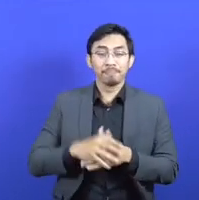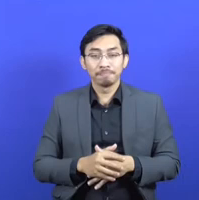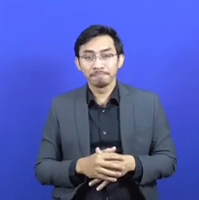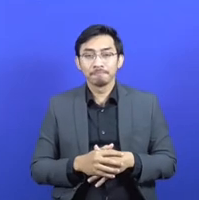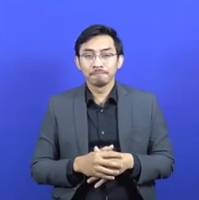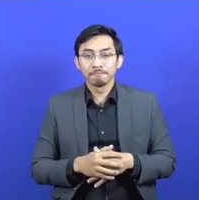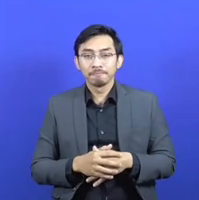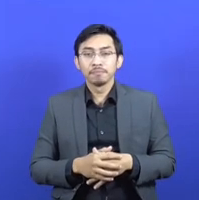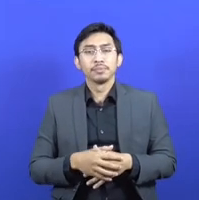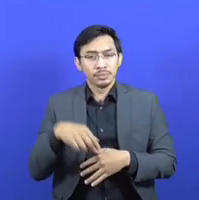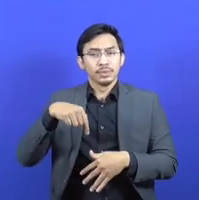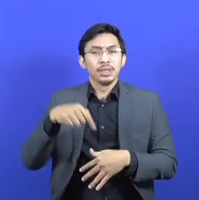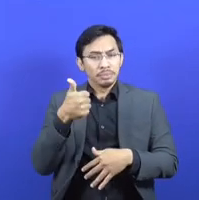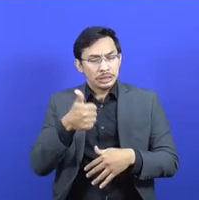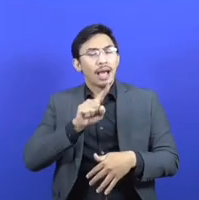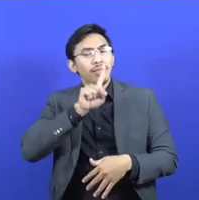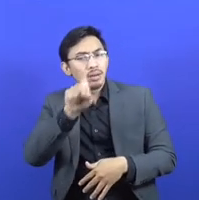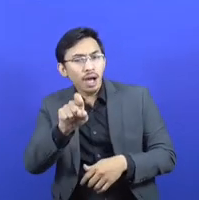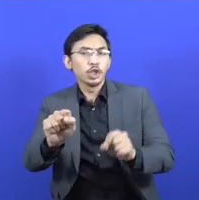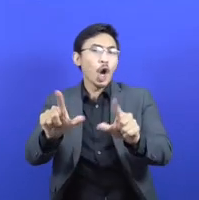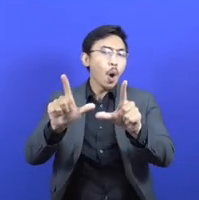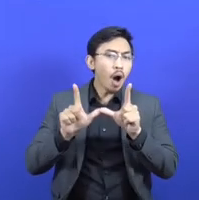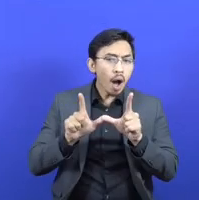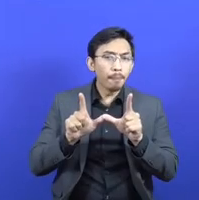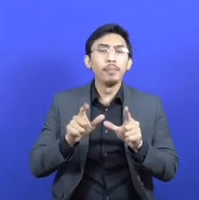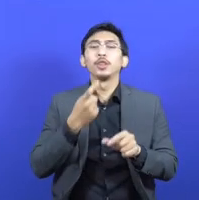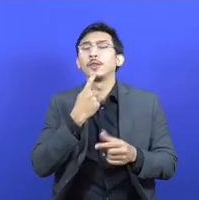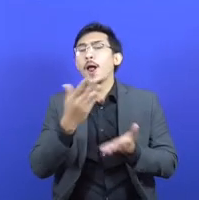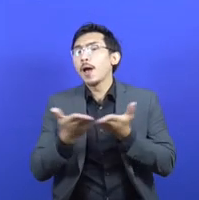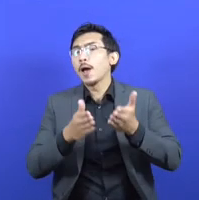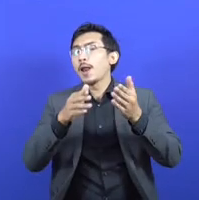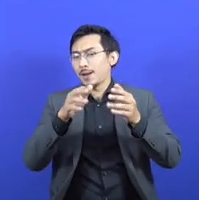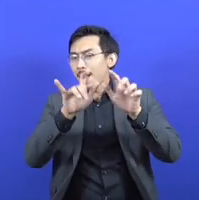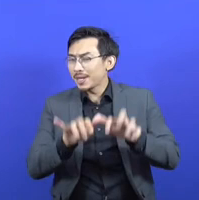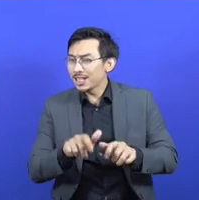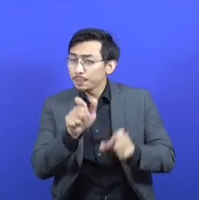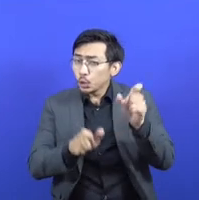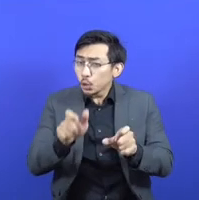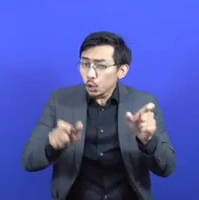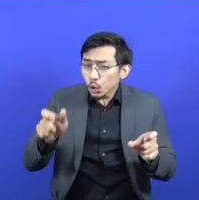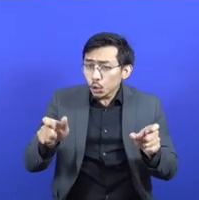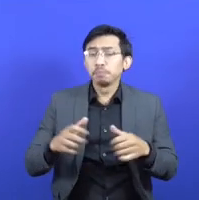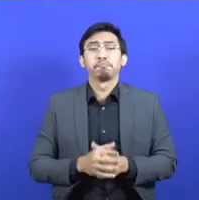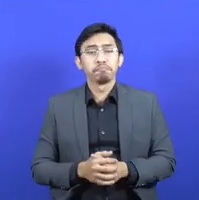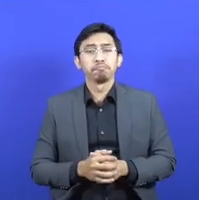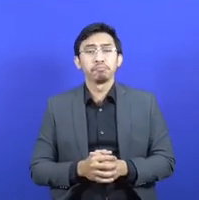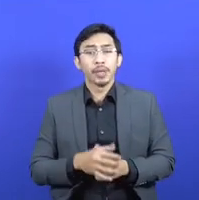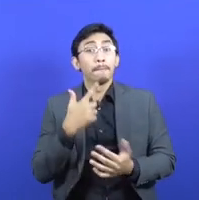berikut. Nah, di sini kita bisa melakukan tanya-jawab seputar layanan administrasi